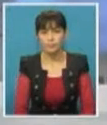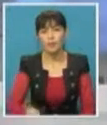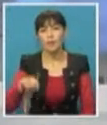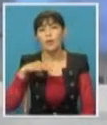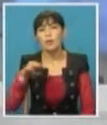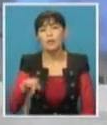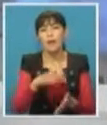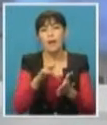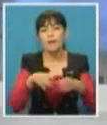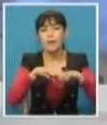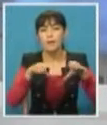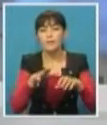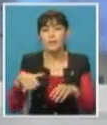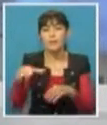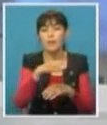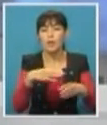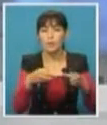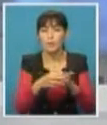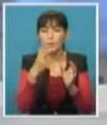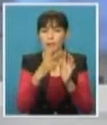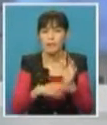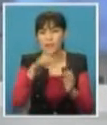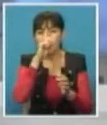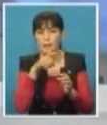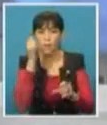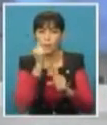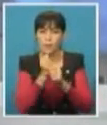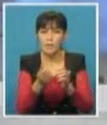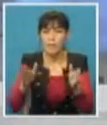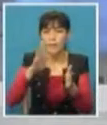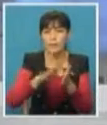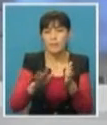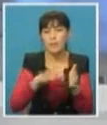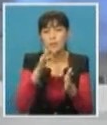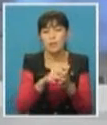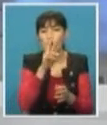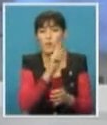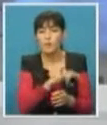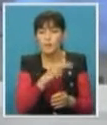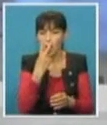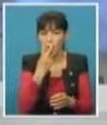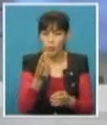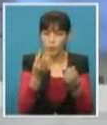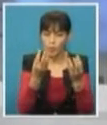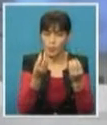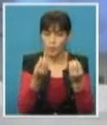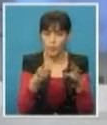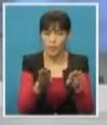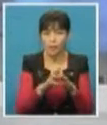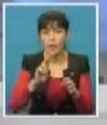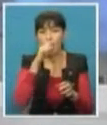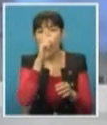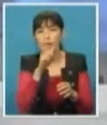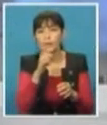Түркістан қаласының әкімі барлық бөлімдердің 8 айда атқарған жұмыстарымен танысып, шаһардағы шаруаның жай-күйіне қанықты. Сонымен қатар, қазан